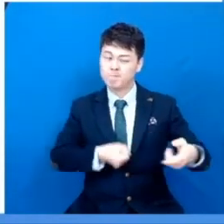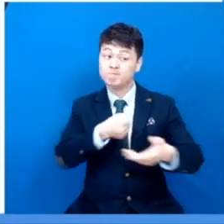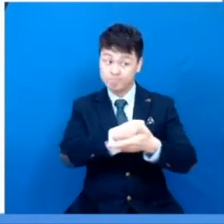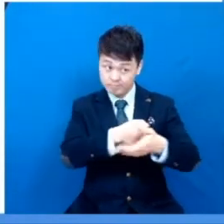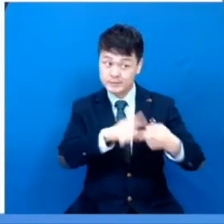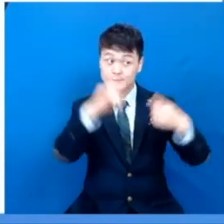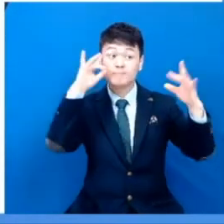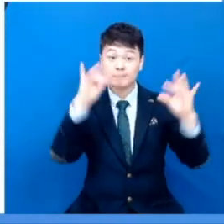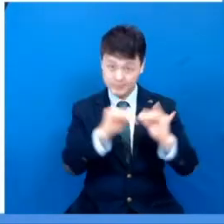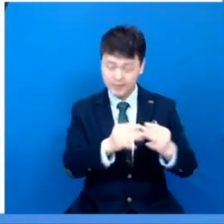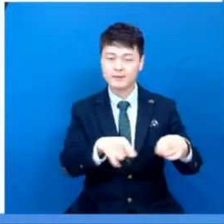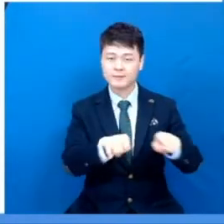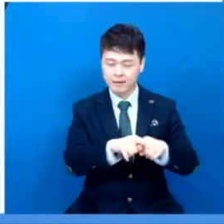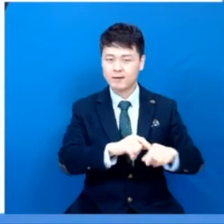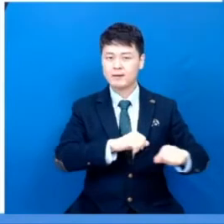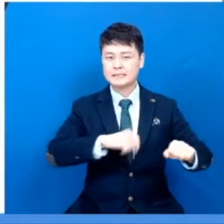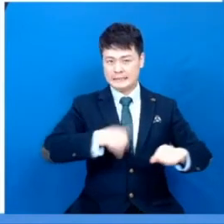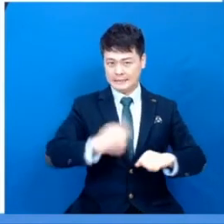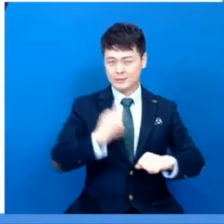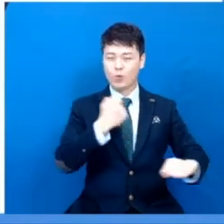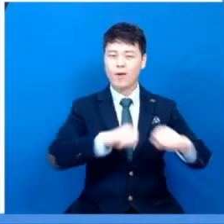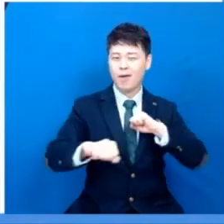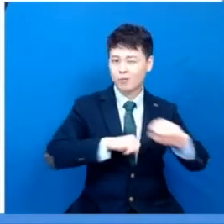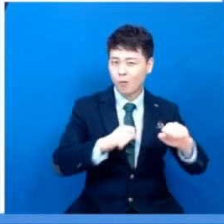수행하는 횟수가 증가하였습니다